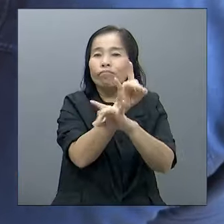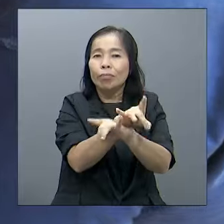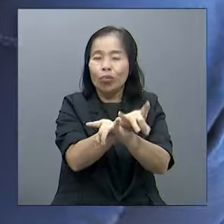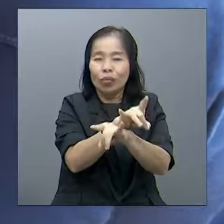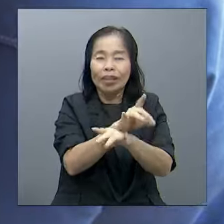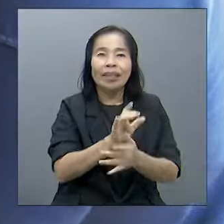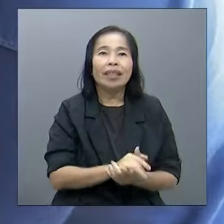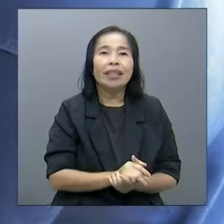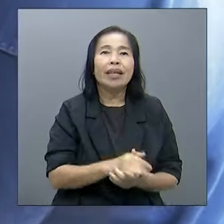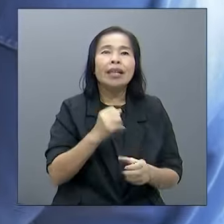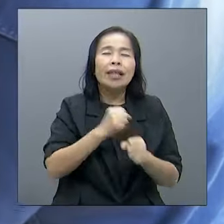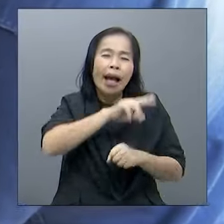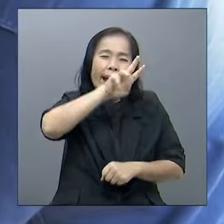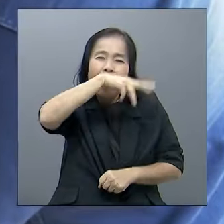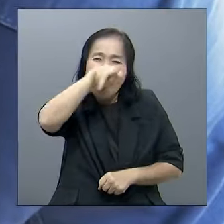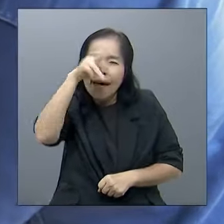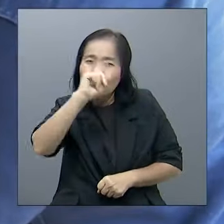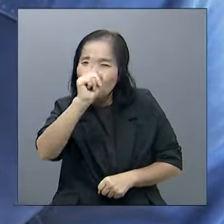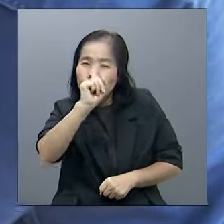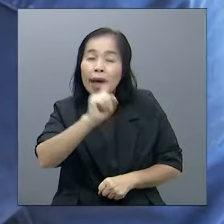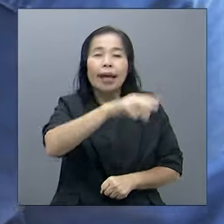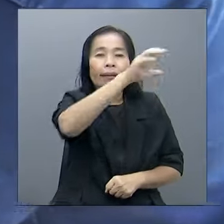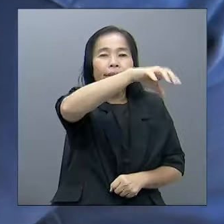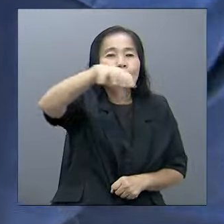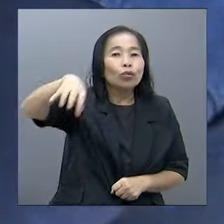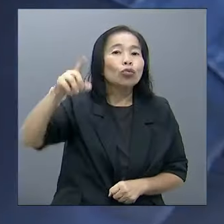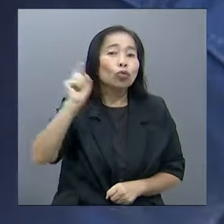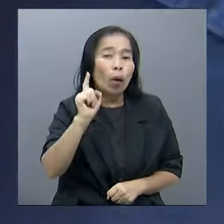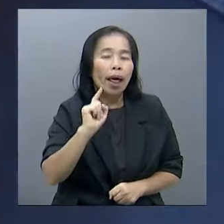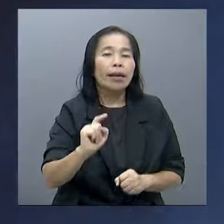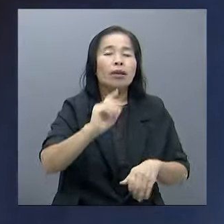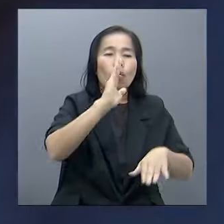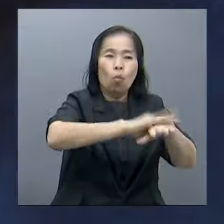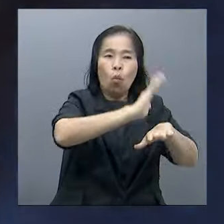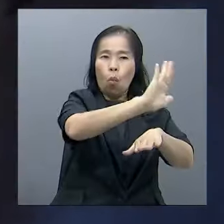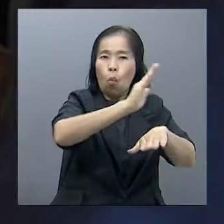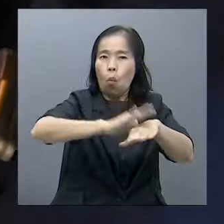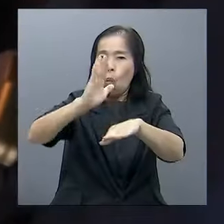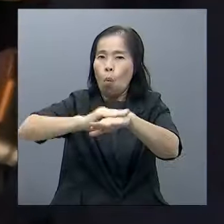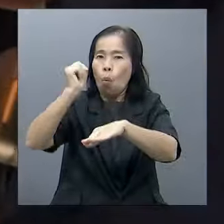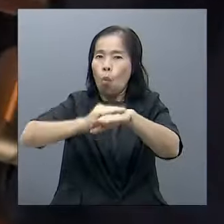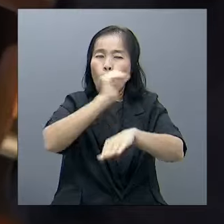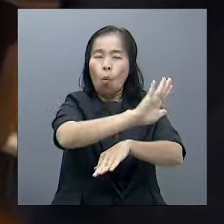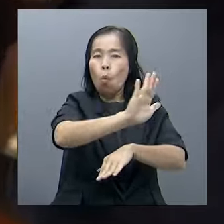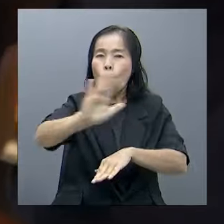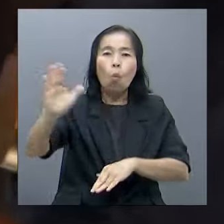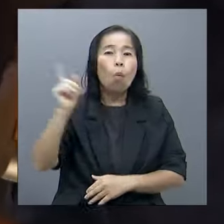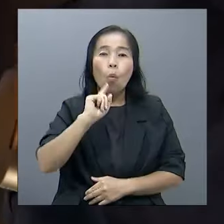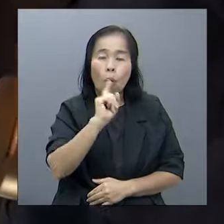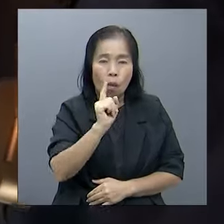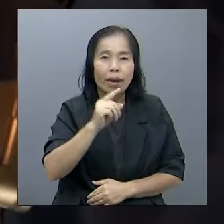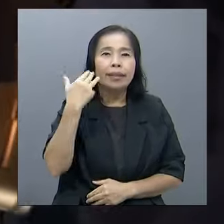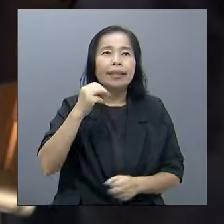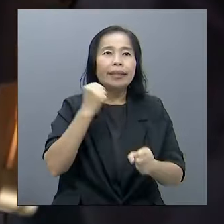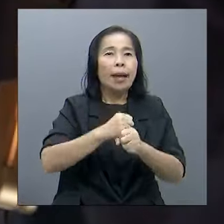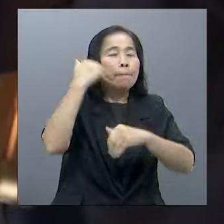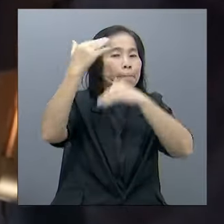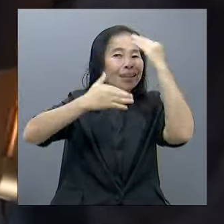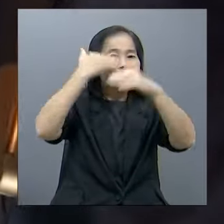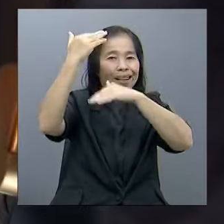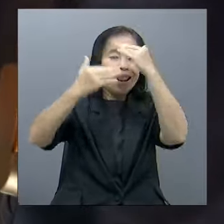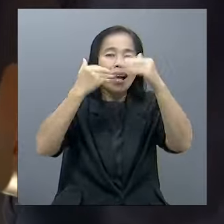Balance เป็นการเฟ้นหาพื้นที่ที่มีศักยภาพของแต่ละอำเภอในจังหวัดเพชรบุรีเพื่อนำไปสู่การพัฒนาเป็นพื้นที่สร้างสรรค์ในการขับ